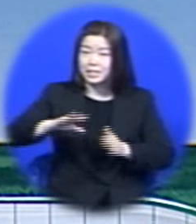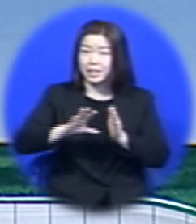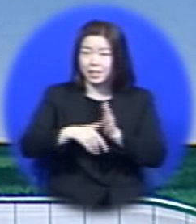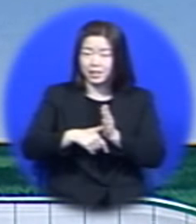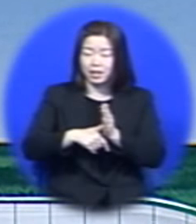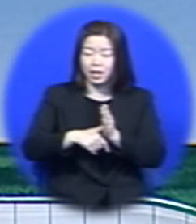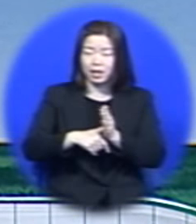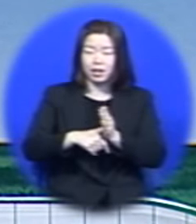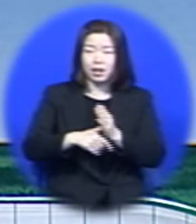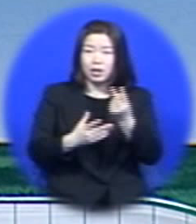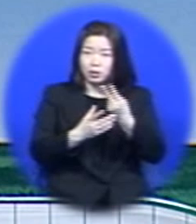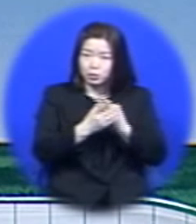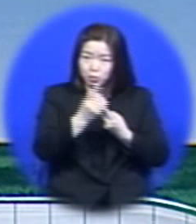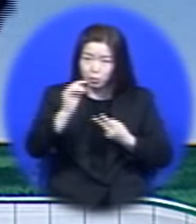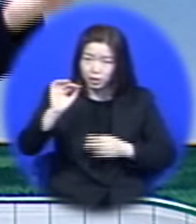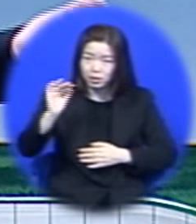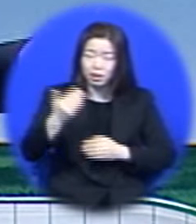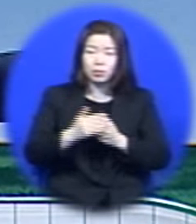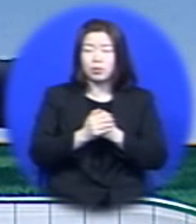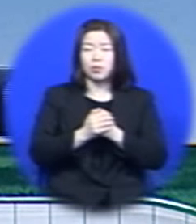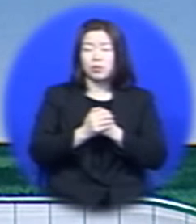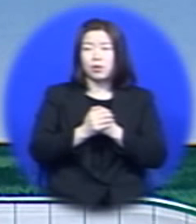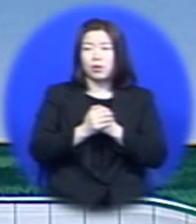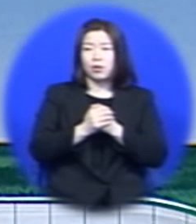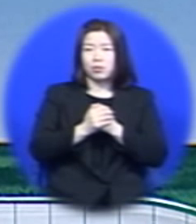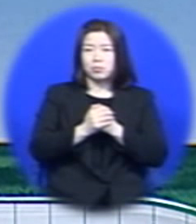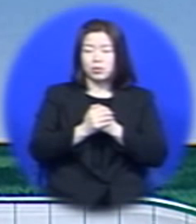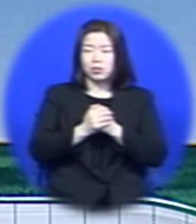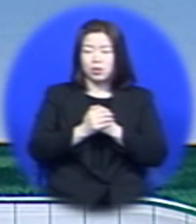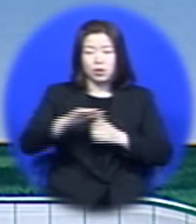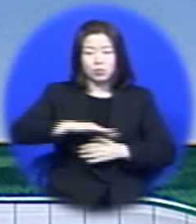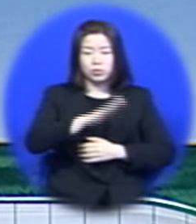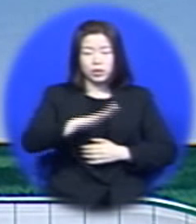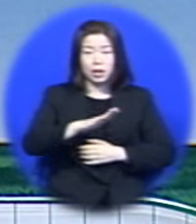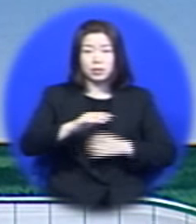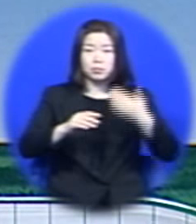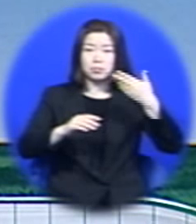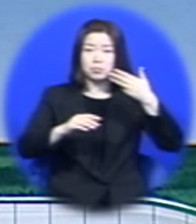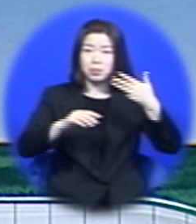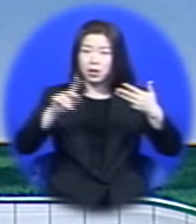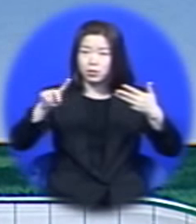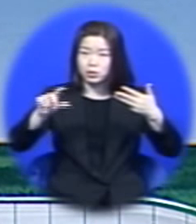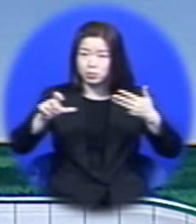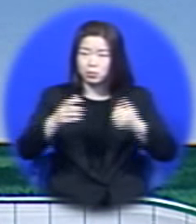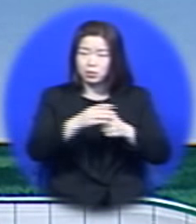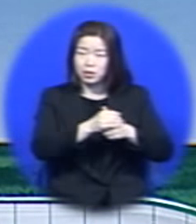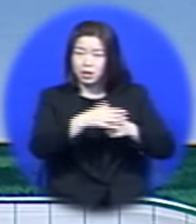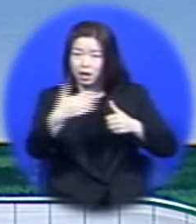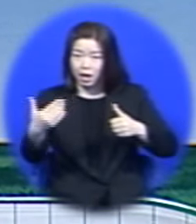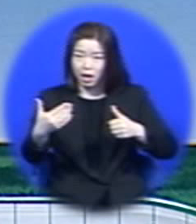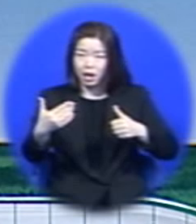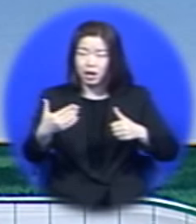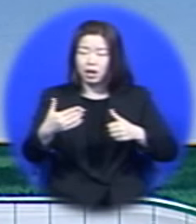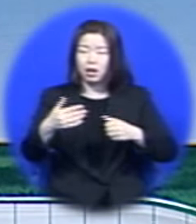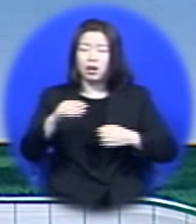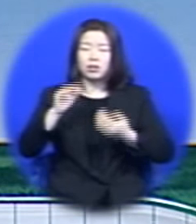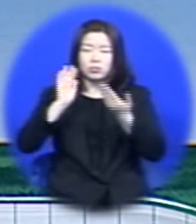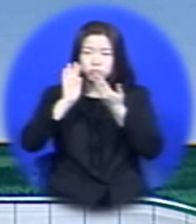해방을 맞이하고 그리고 얼마 안 있어서 전쟁이 일어났잖아요. 통일이 되고 난 다음에